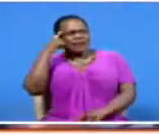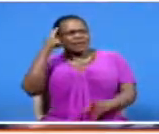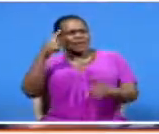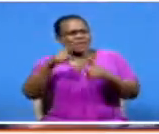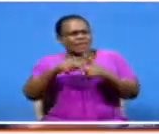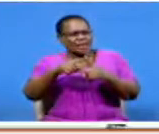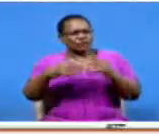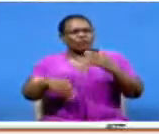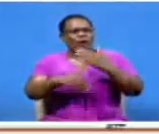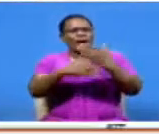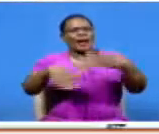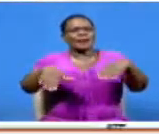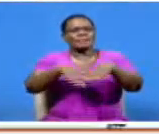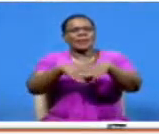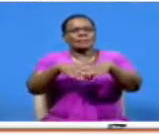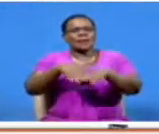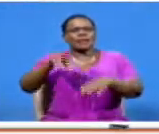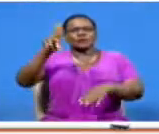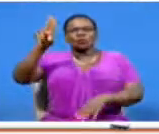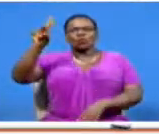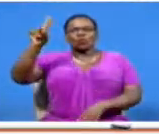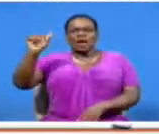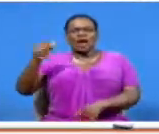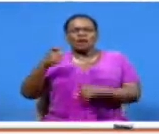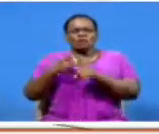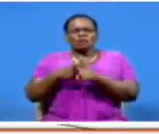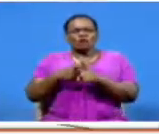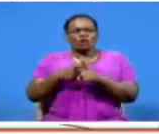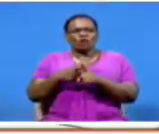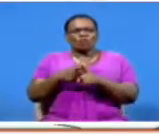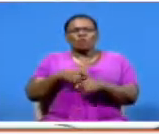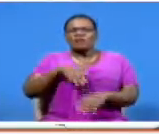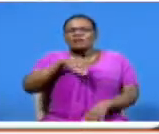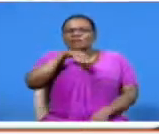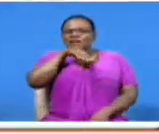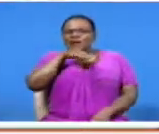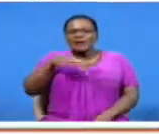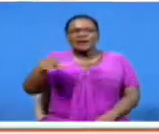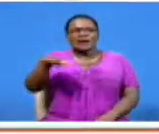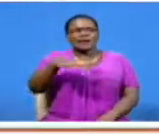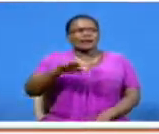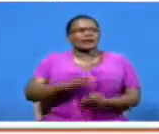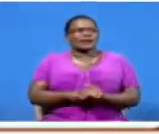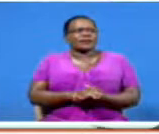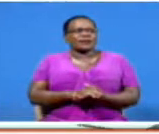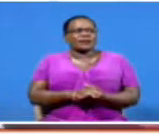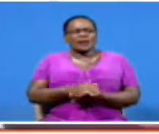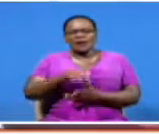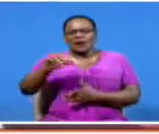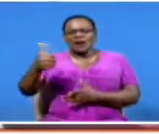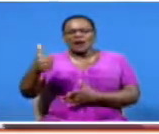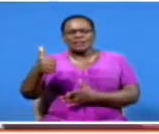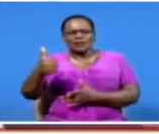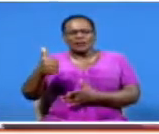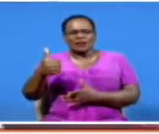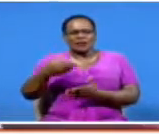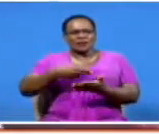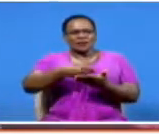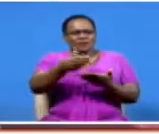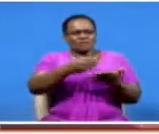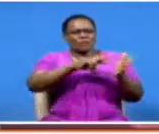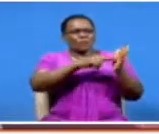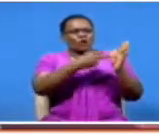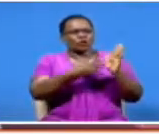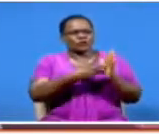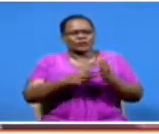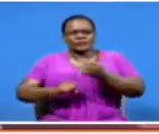kuongeza idadi ya wafuasi wa Kenya Kwanza katika ngome ya kinara wa Azimio Raila Odinga. Walo na wenzake wakisambaza pipi za miradi